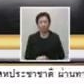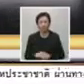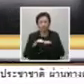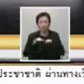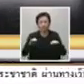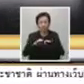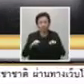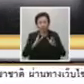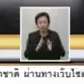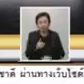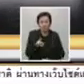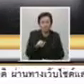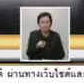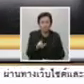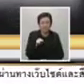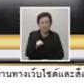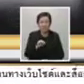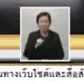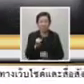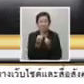ริยธรรมเข้ามารองรับ